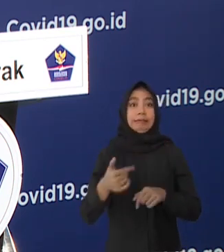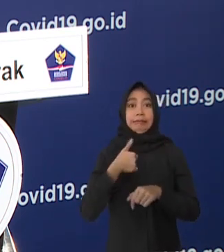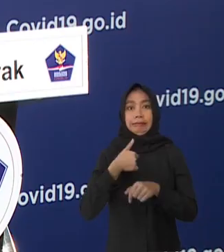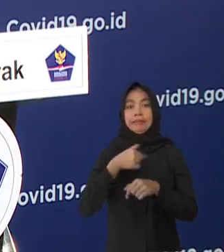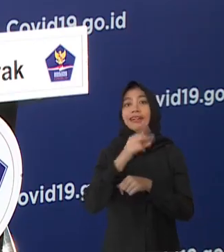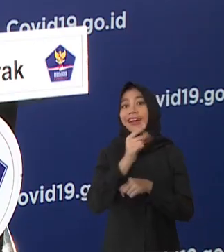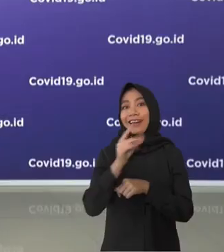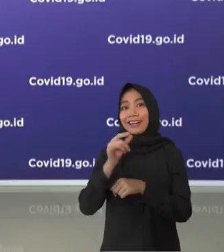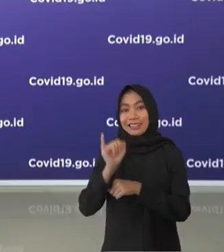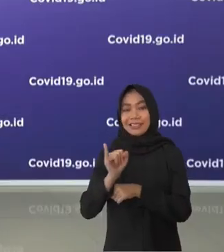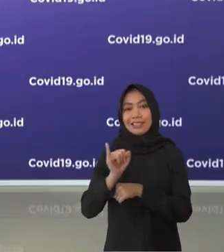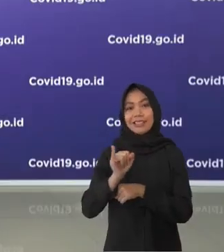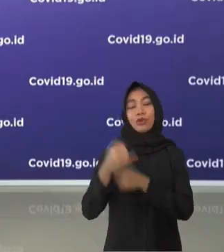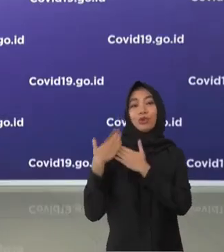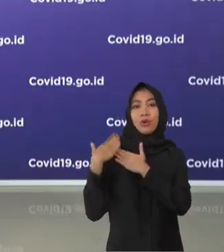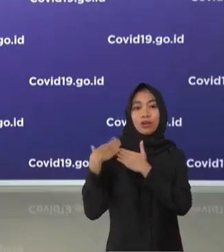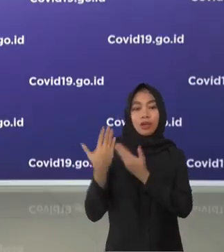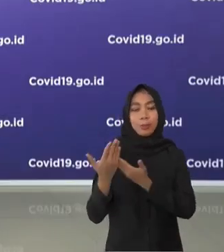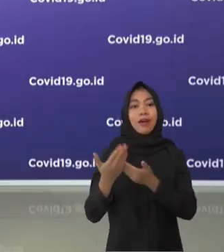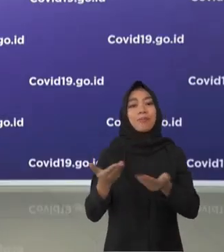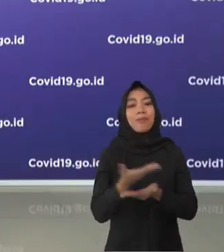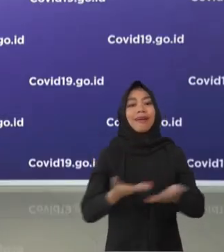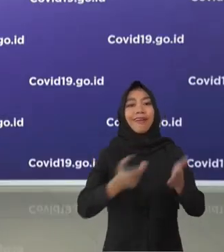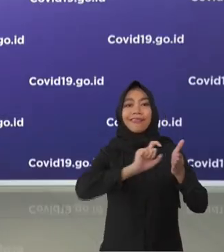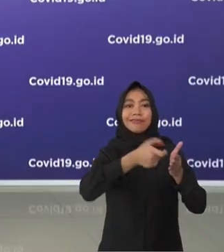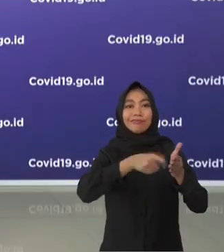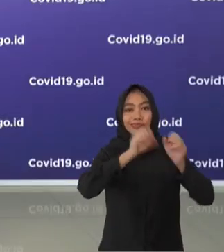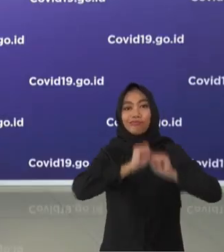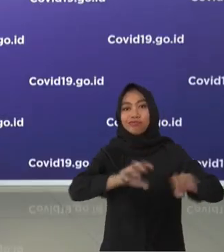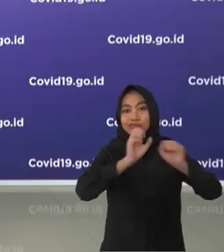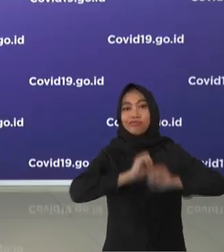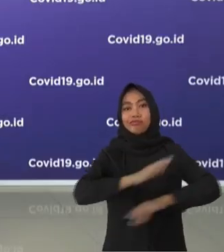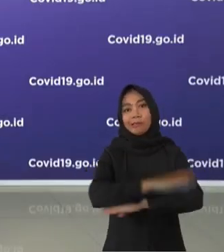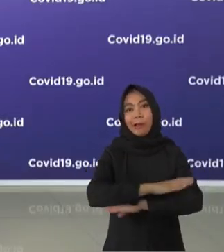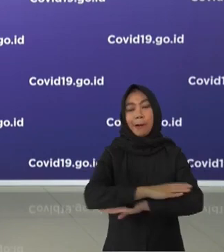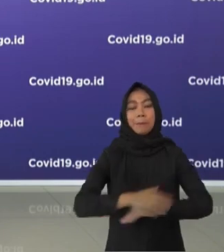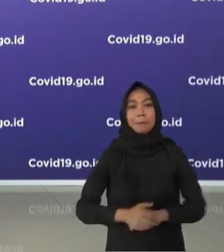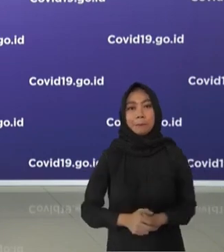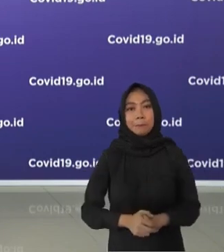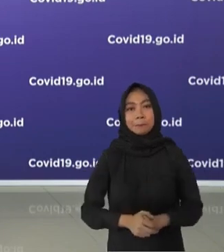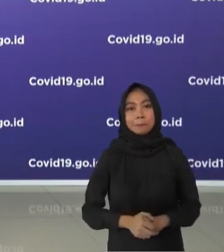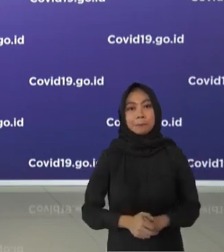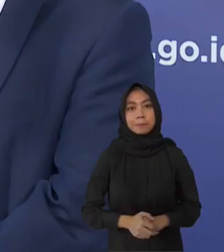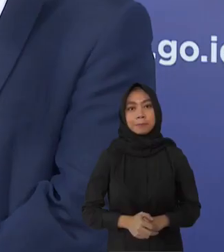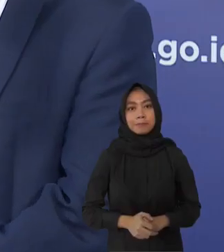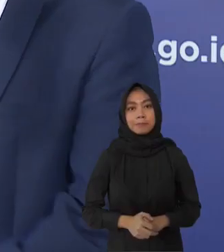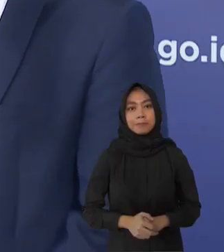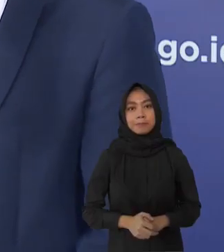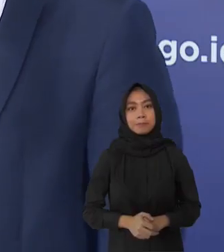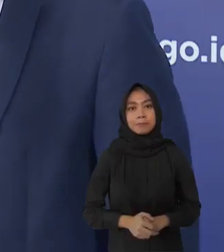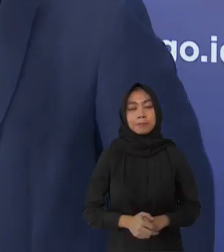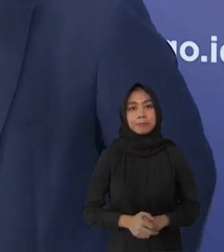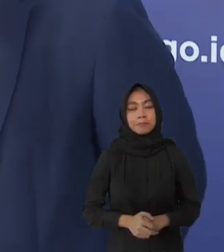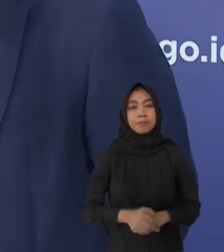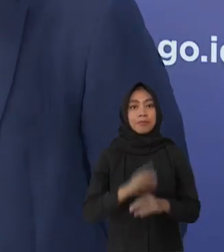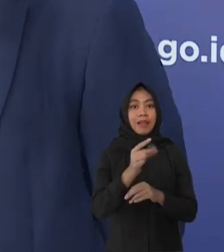bertugas untuk memberikan pelayanan siaran. RRI memiliki 105